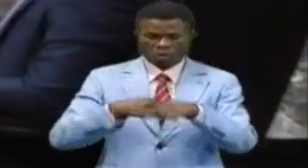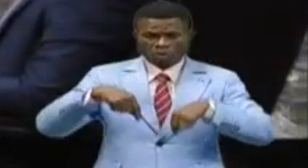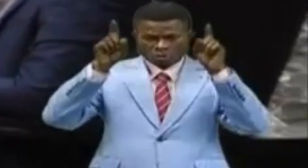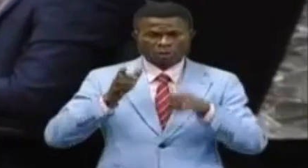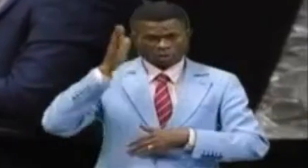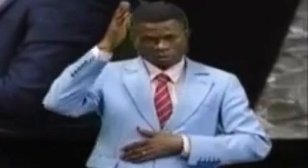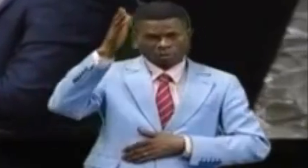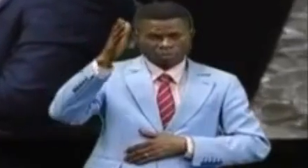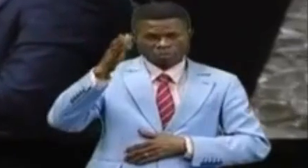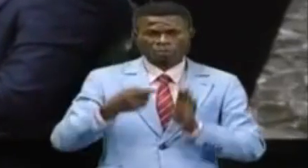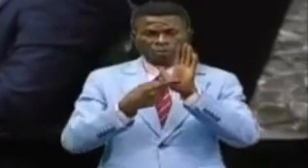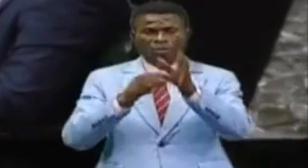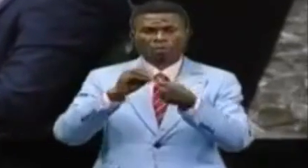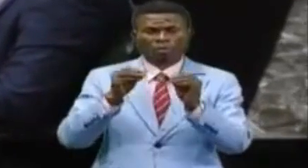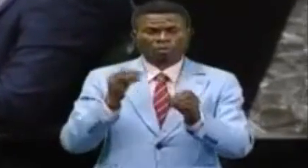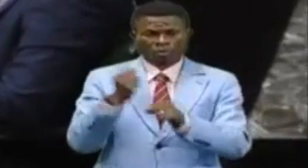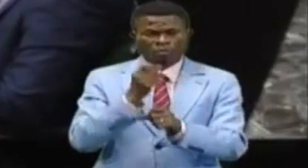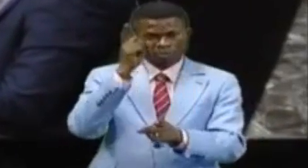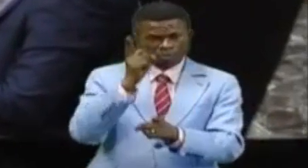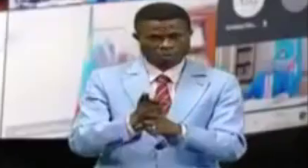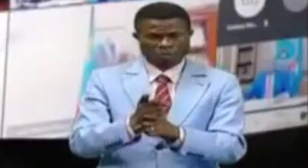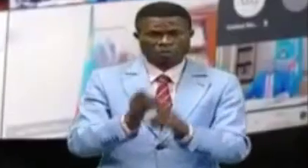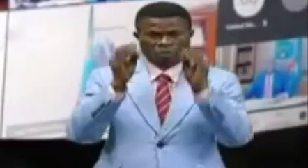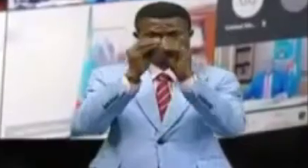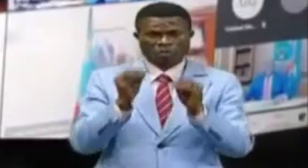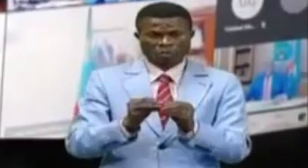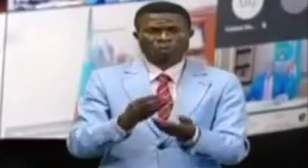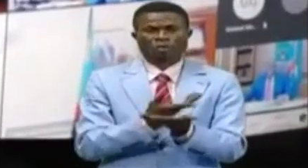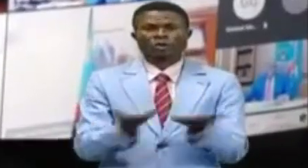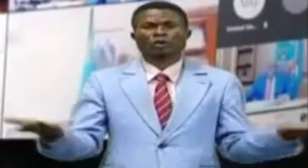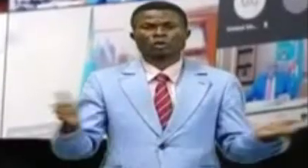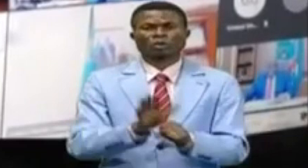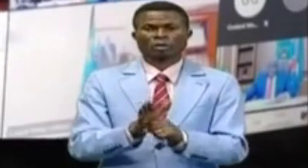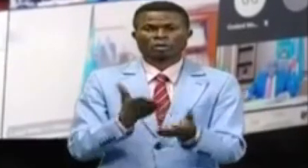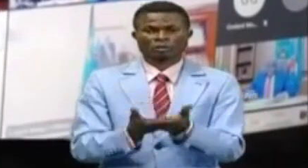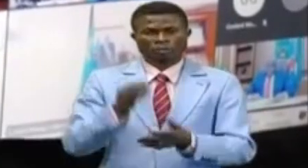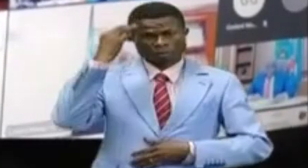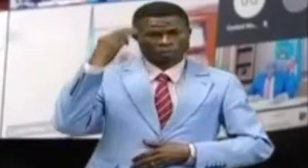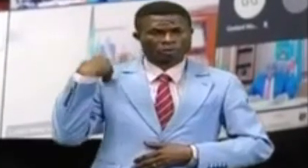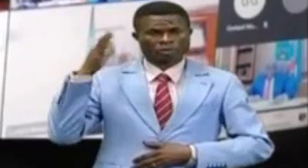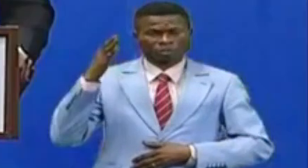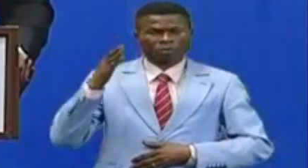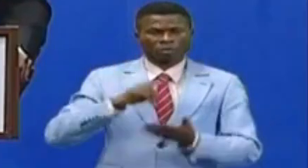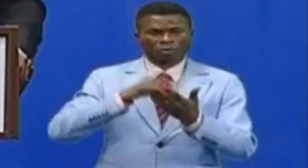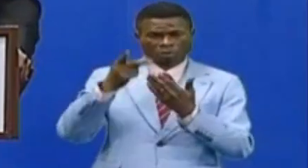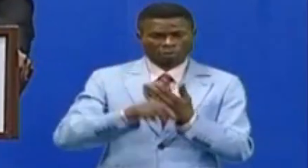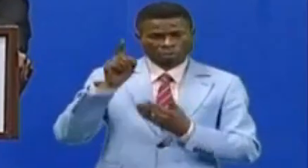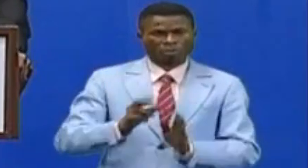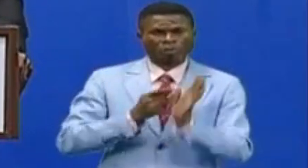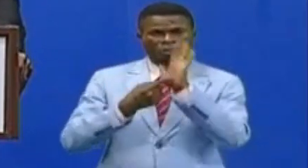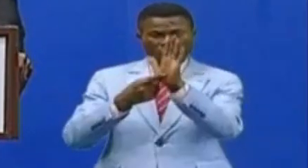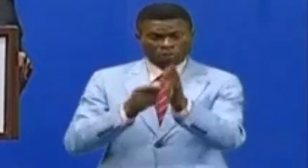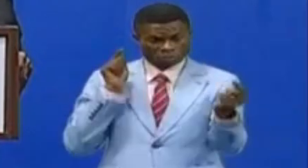prochaine, indiquant le nombre d'emplois nets et le taux de chômage. Le ministre d'État, ministre du Plan, devra présenter d'ici